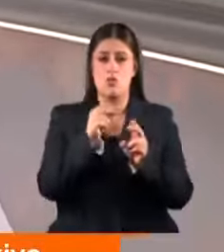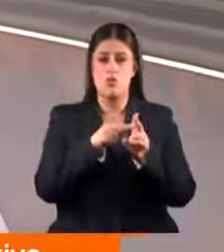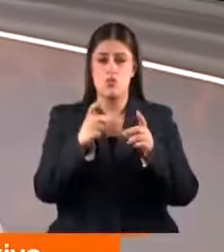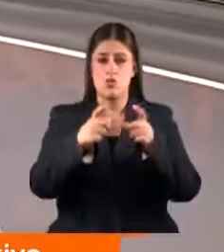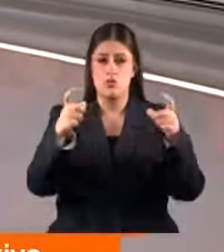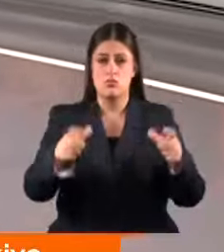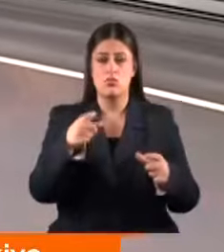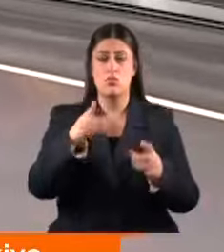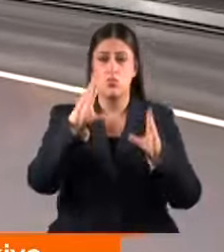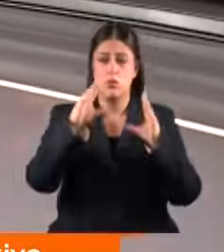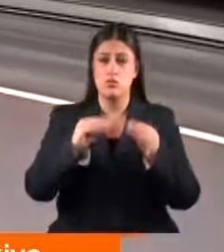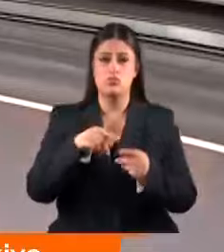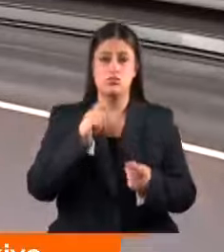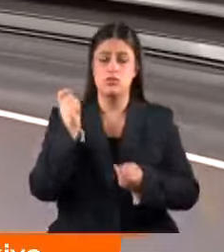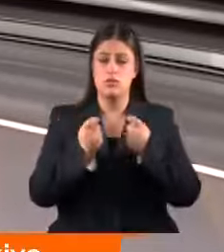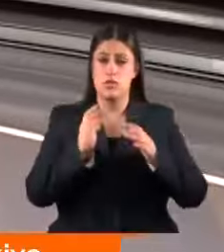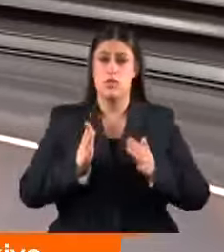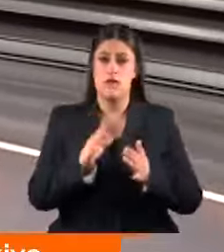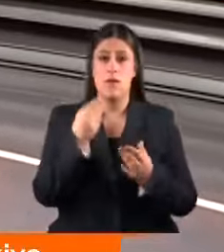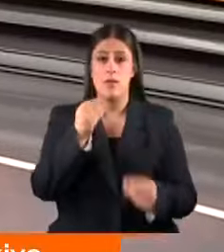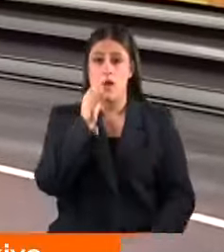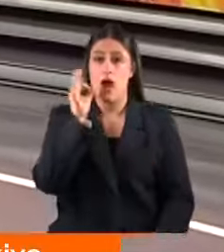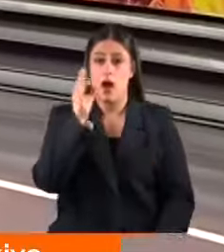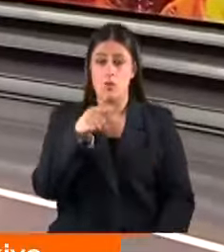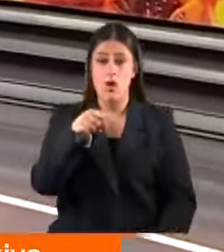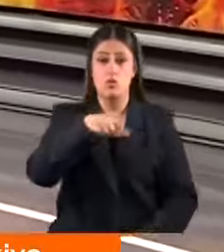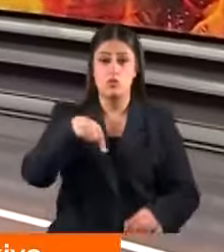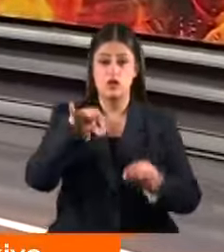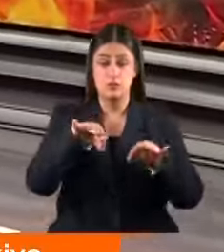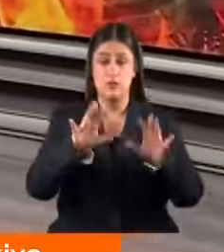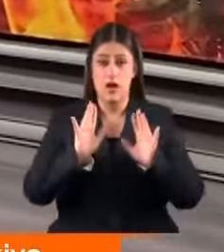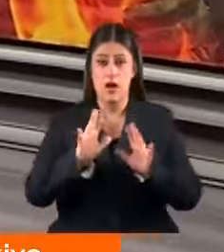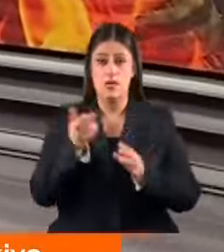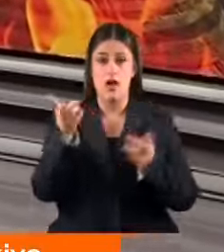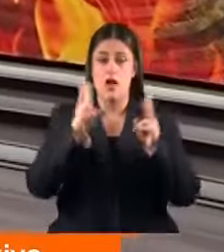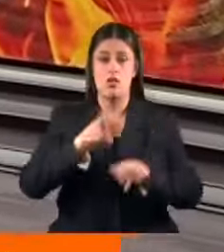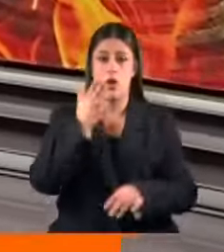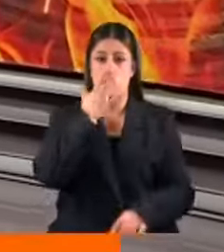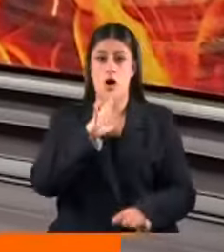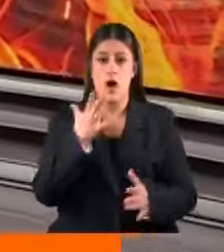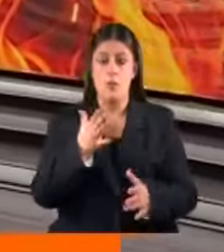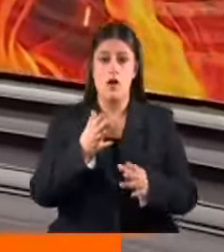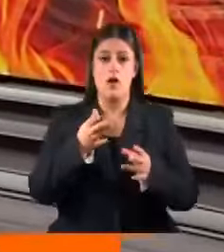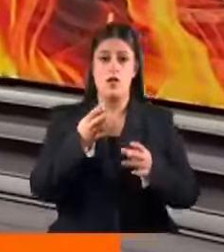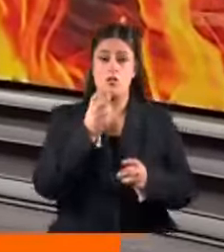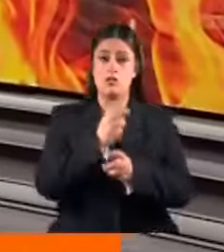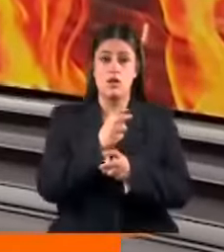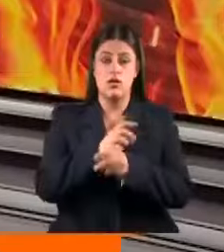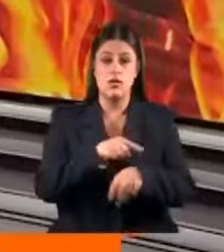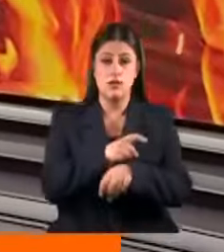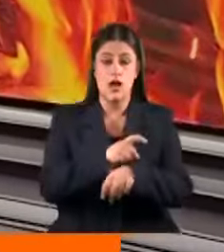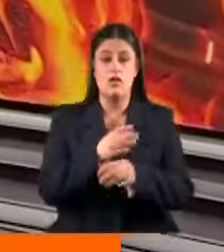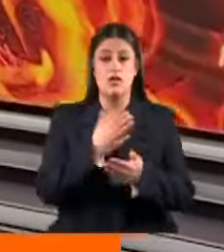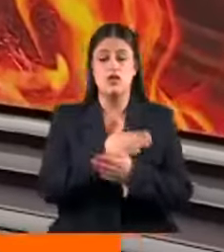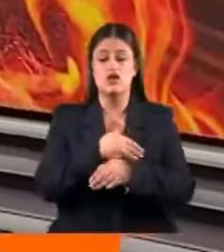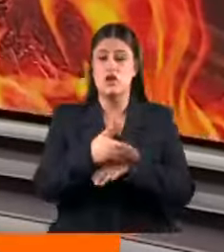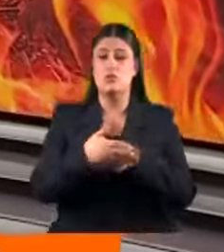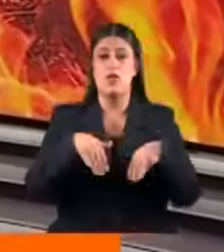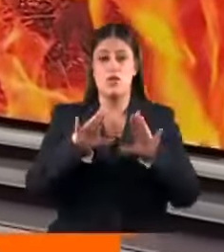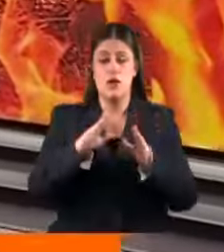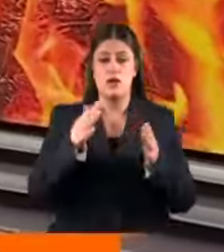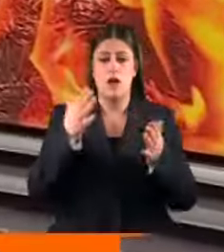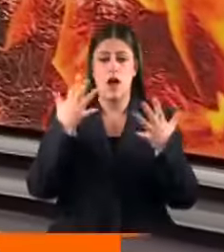söndürme çalışmaları sürüyor. İyi haberse şu ana kadar can kaybı yok. Ama riskli saatler henüz geçmiş değil. Düşük nem ve